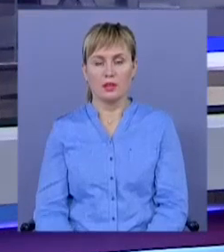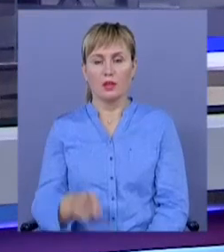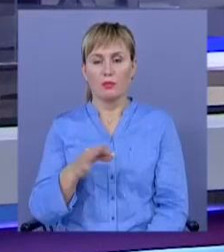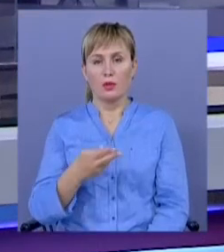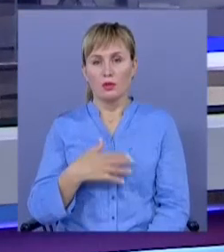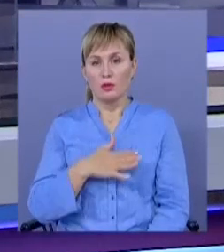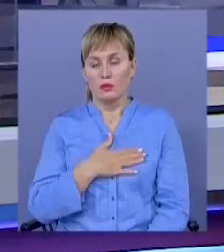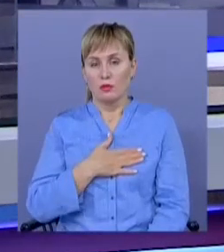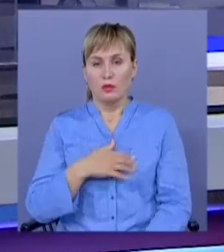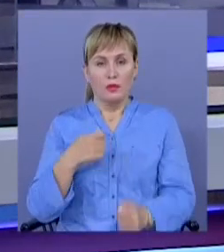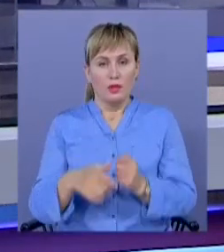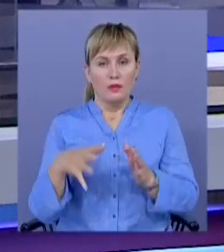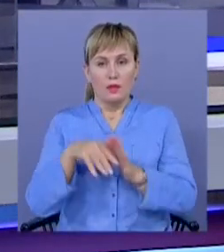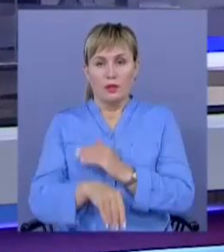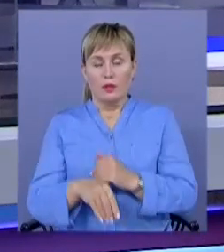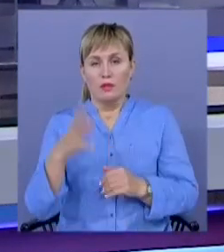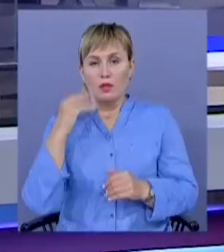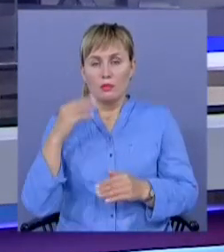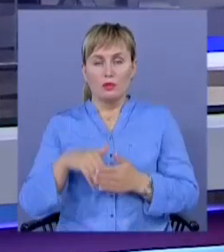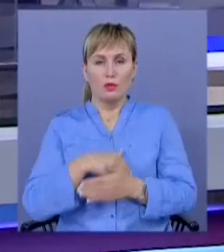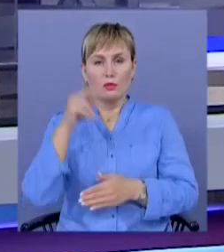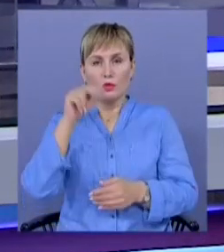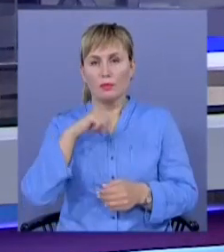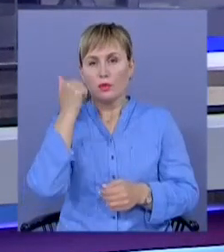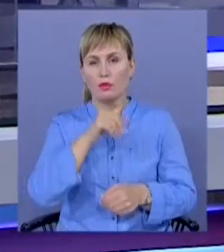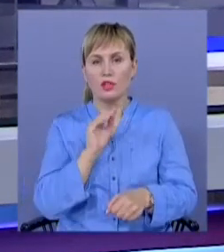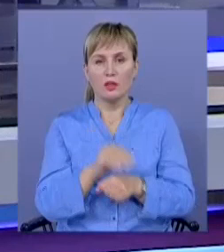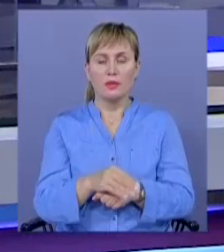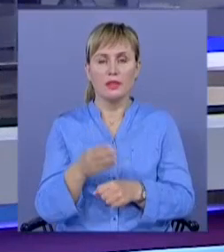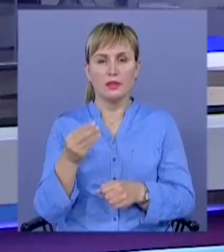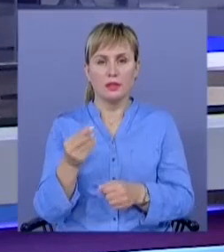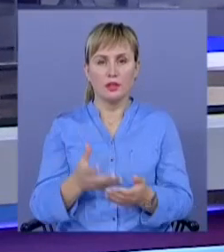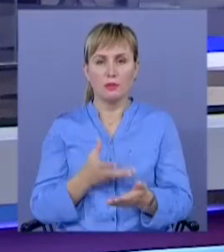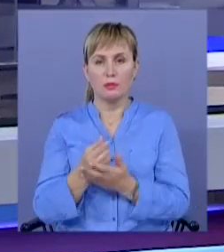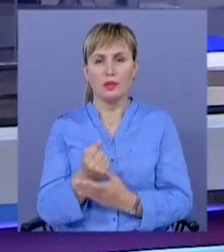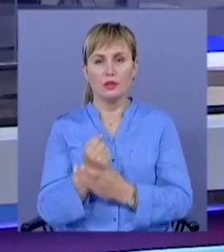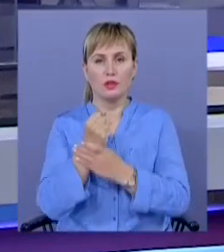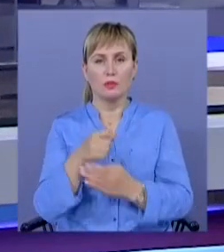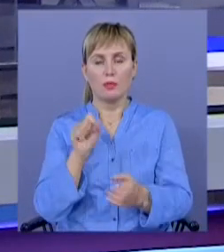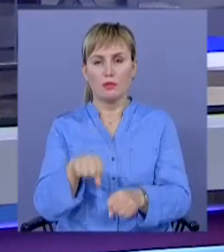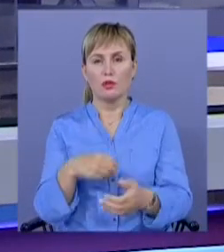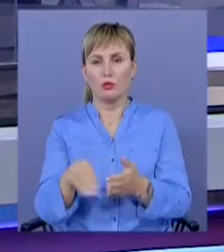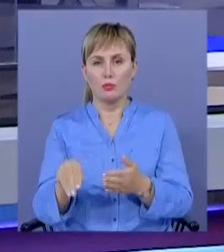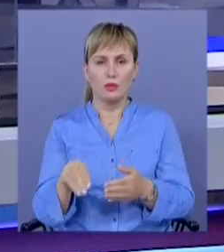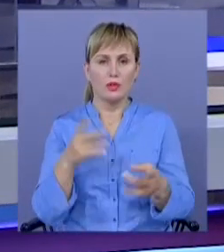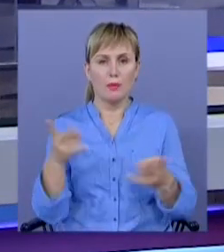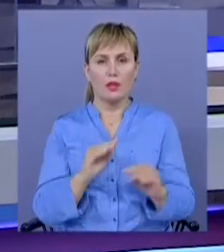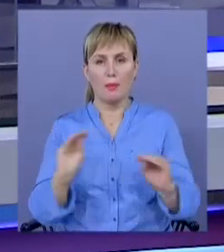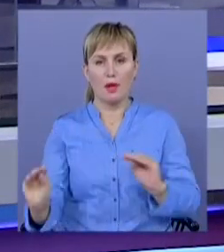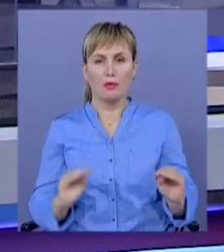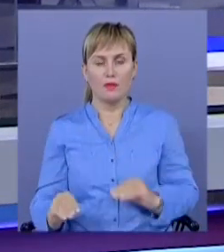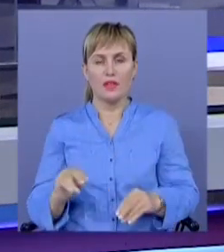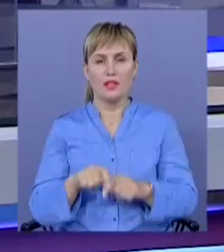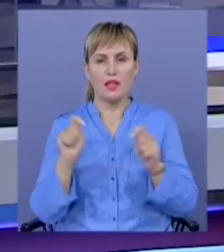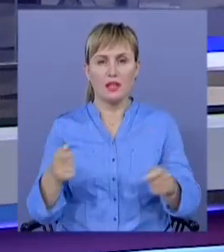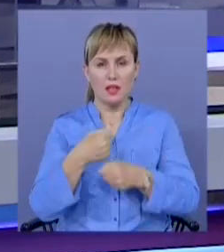Подушевое финансирование внедрят в Алматы с нового учебного года. Дополнительная денежная поддержка позволит закупить необходимое оборудование,